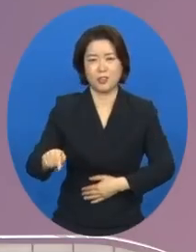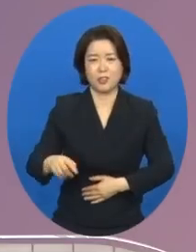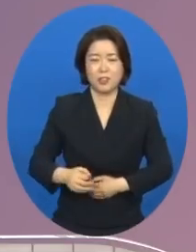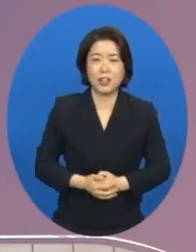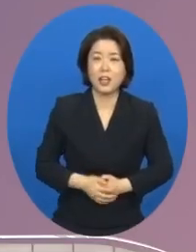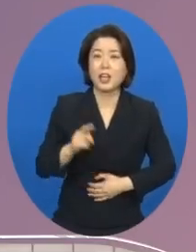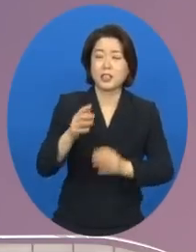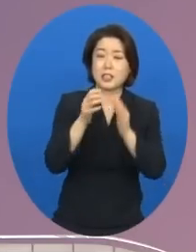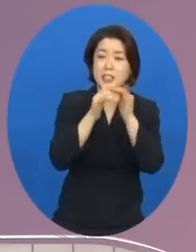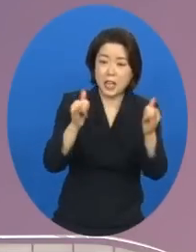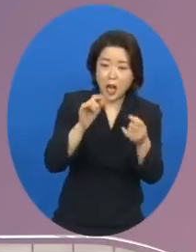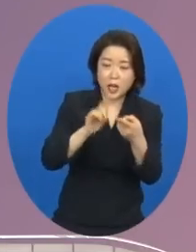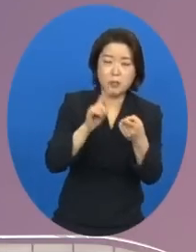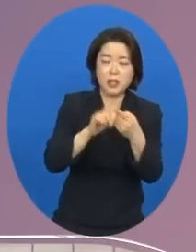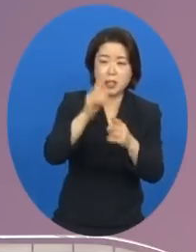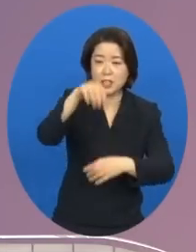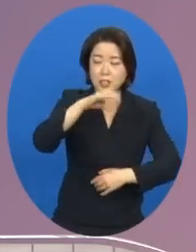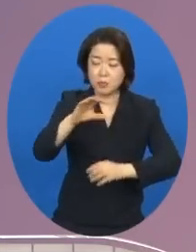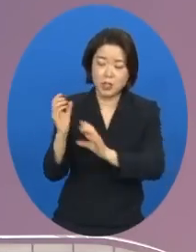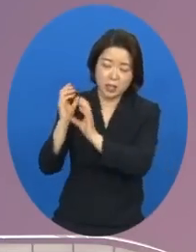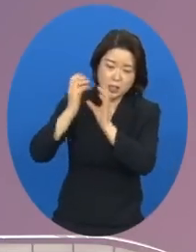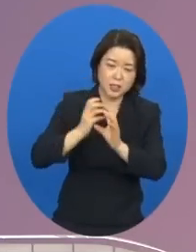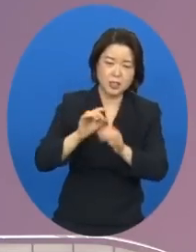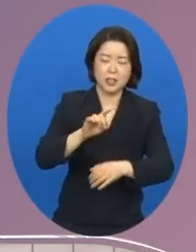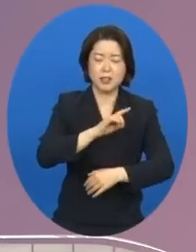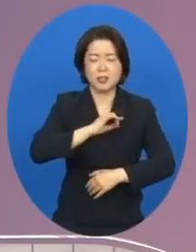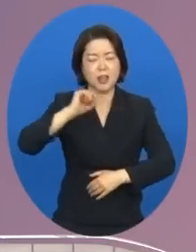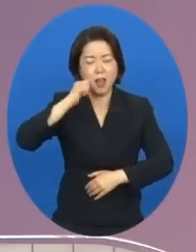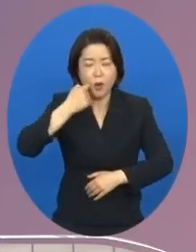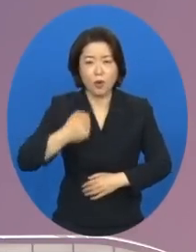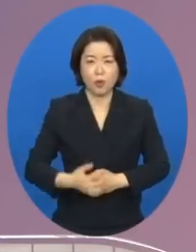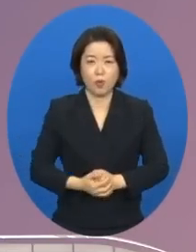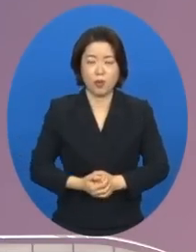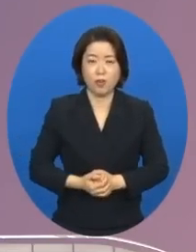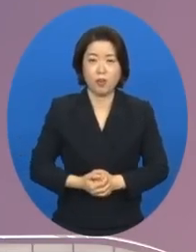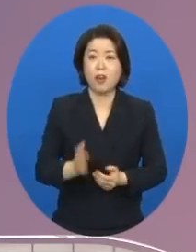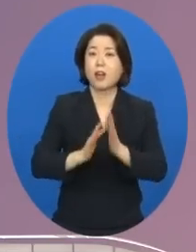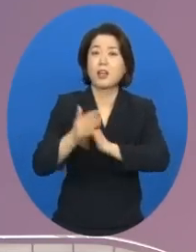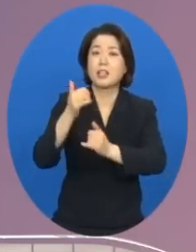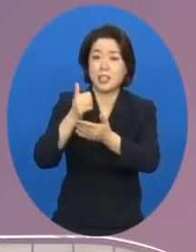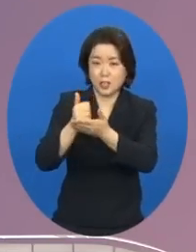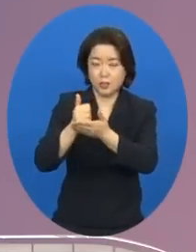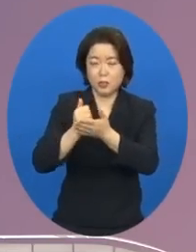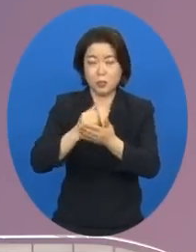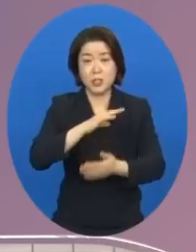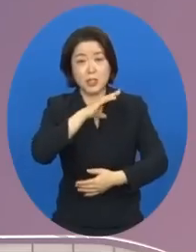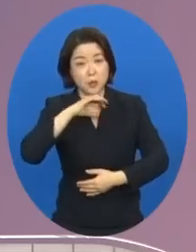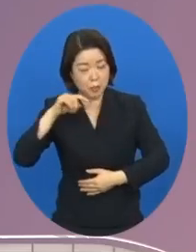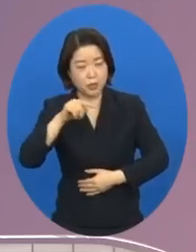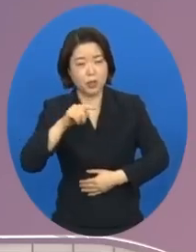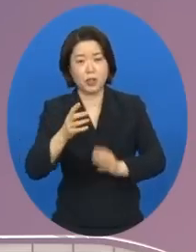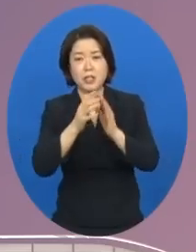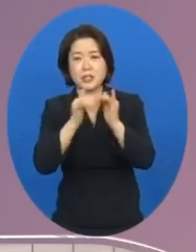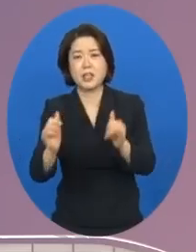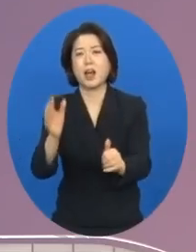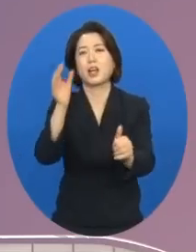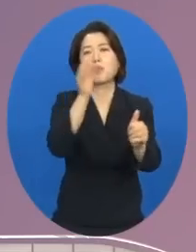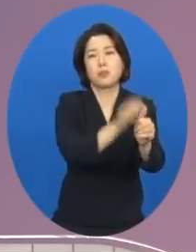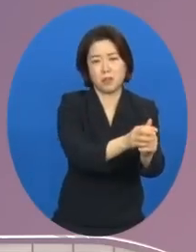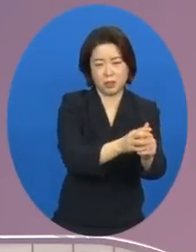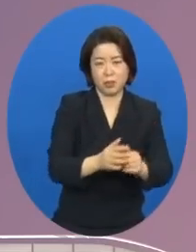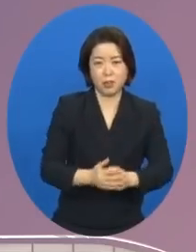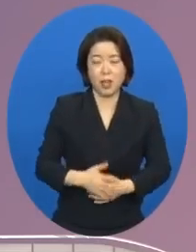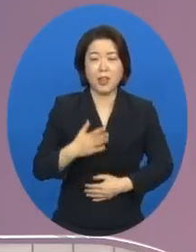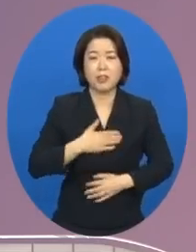그 사람 십자가를 지는 일이 가장 어려운 일인데 예수님께서 베드로에게 사람을 맡기신 것,